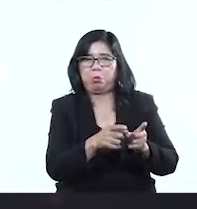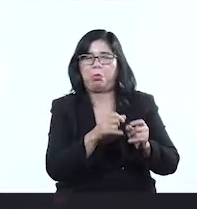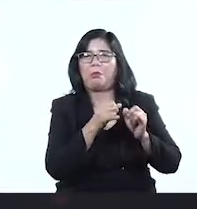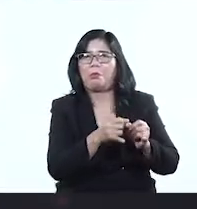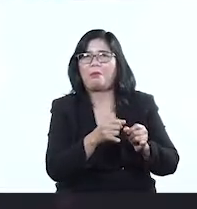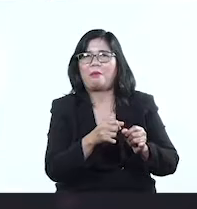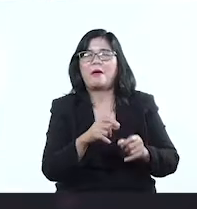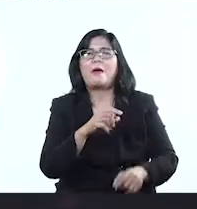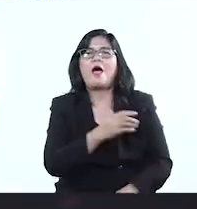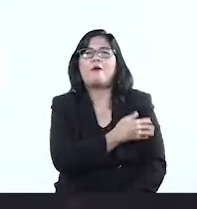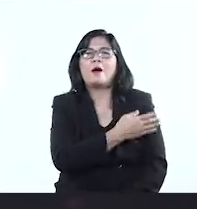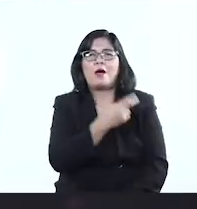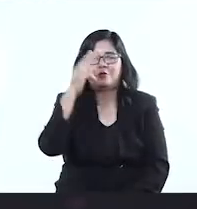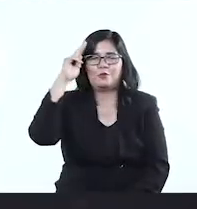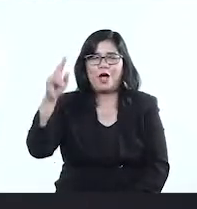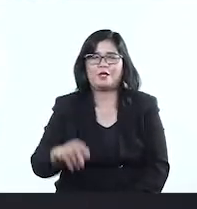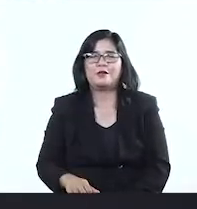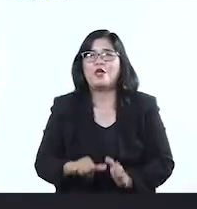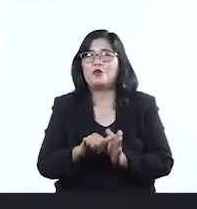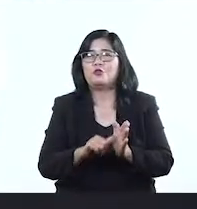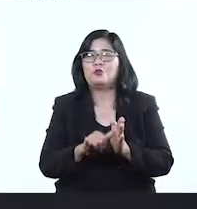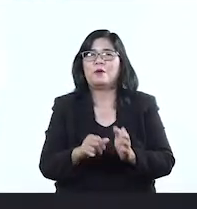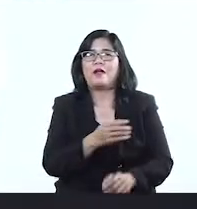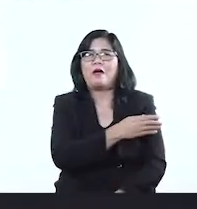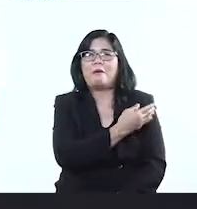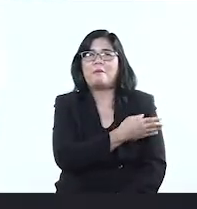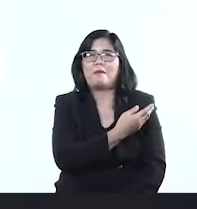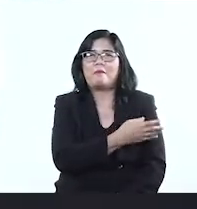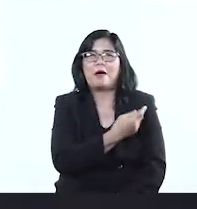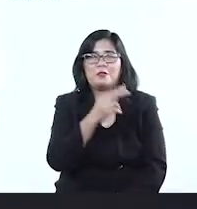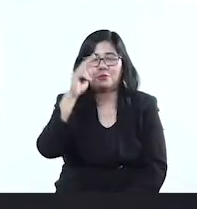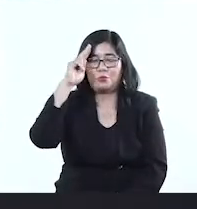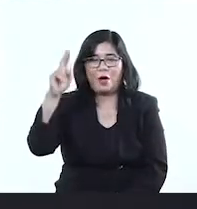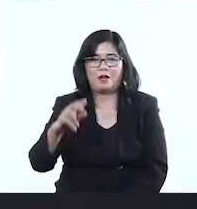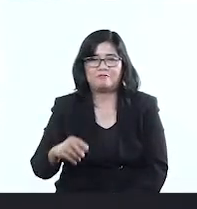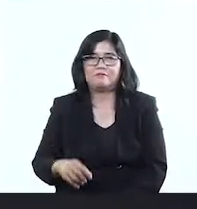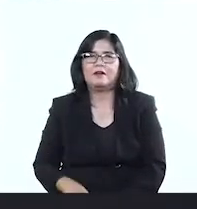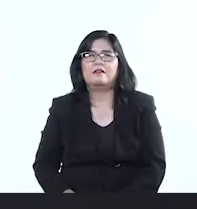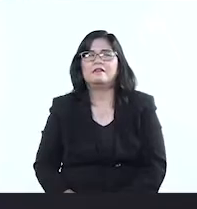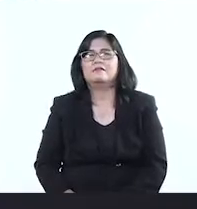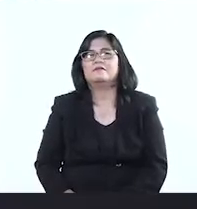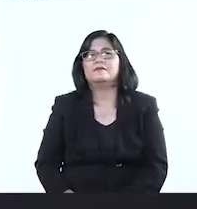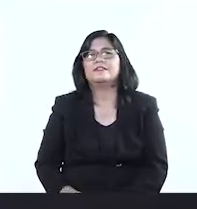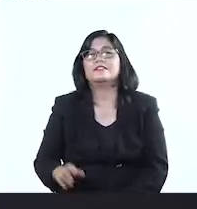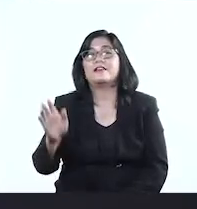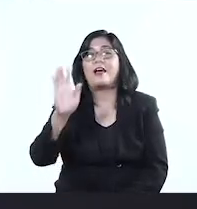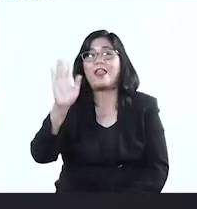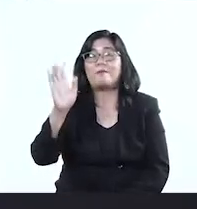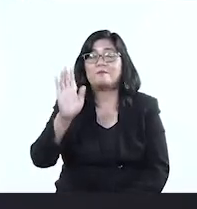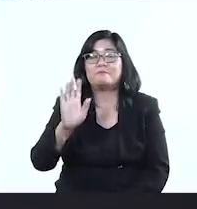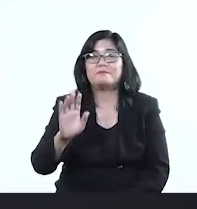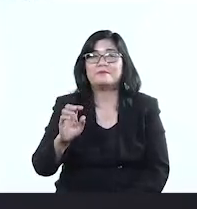Jadi kalau sudah lihat jadi Gowa hamba tuhan isinya YouTubenya cuma nyerang batuan lain Salam dari saya bilang